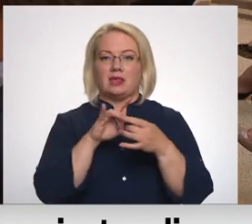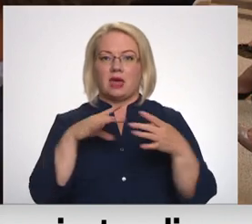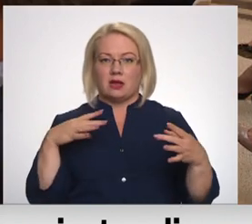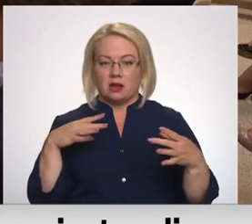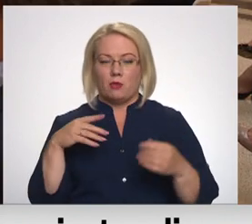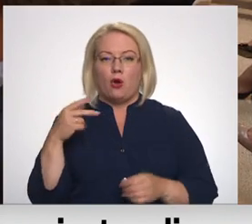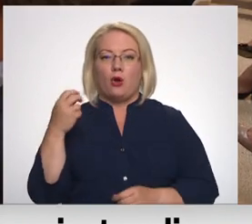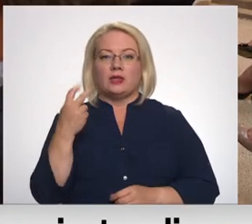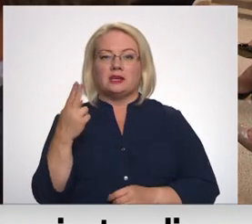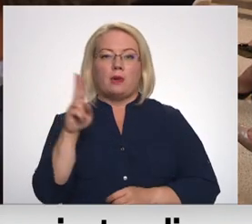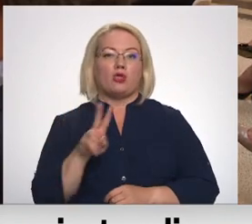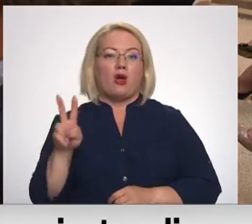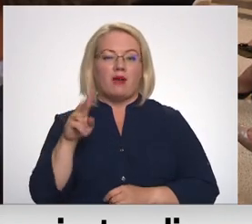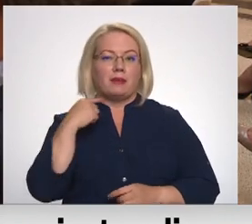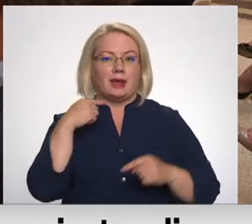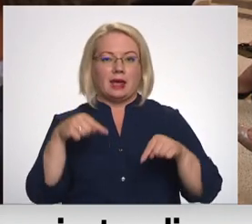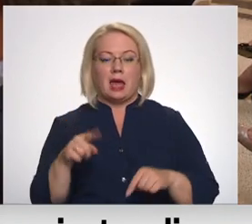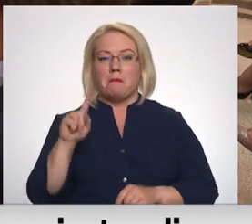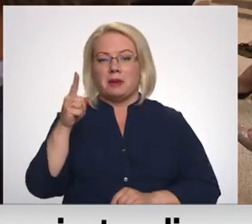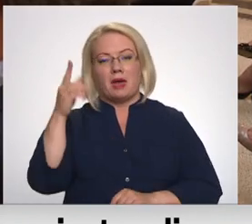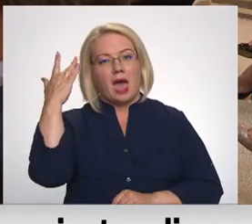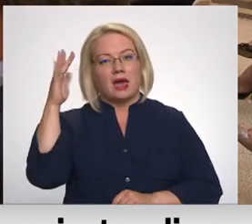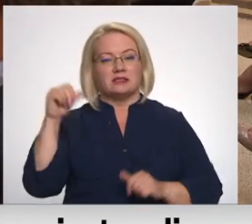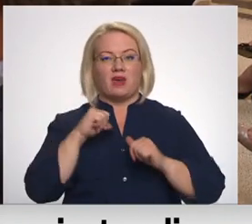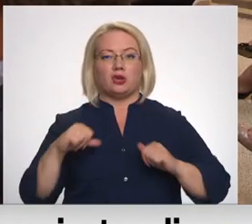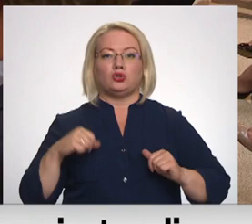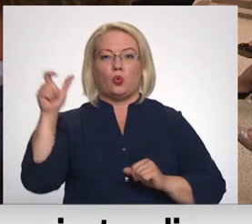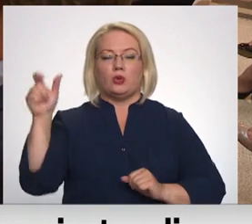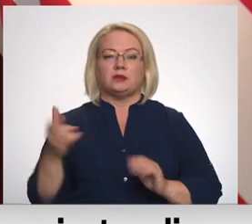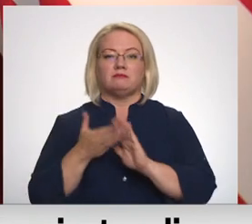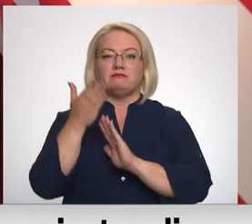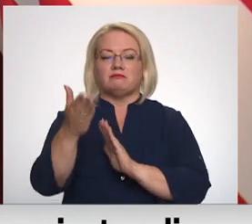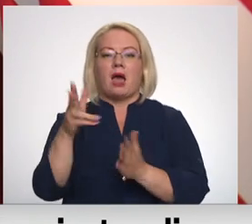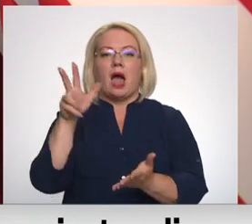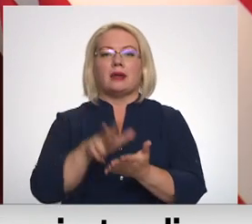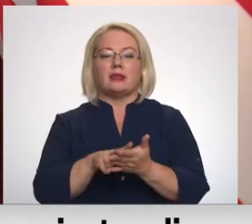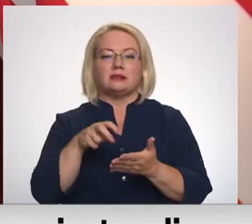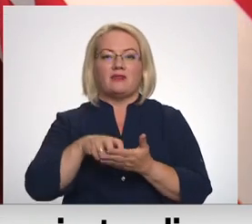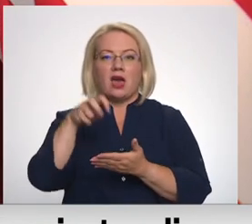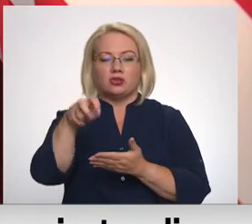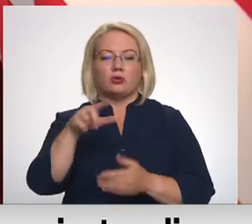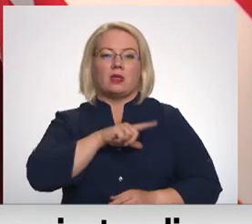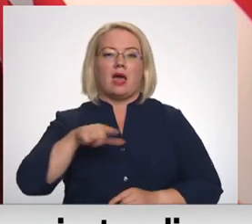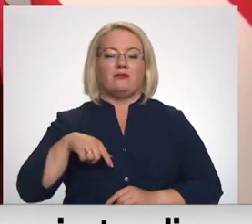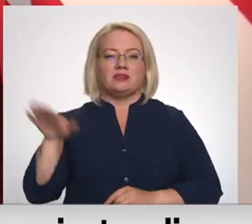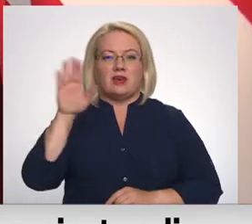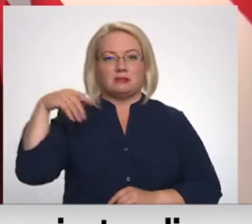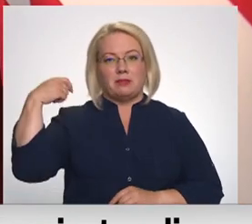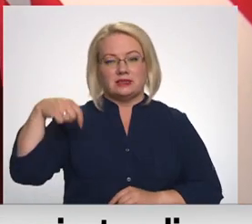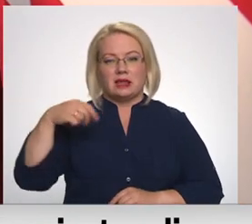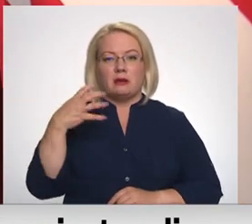Un 13. Novembrī Rīgā pirmais ASV sūtnis iesniedza akreditācijas vēstuli Latvijas valsts prezidentam Jānim